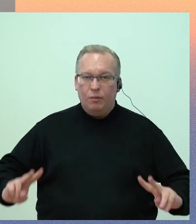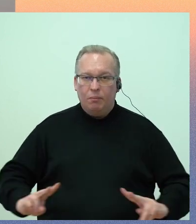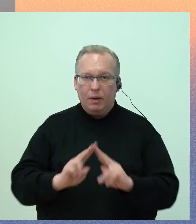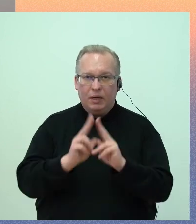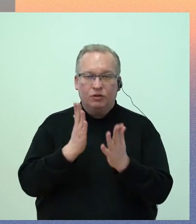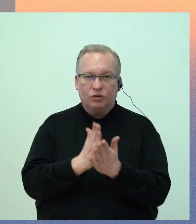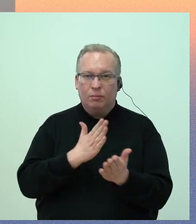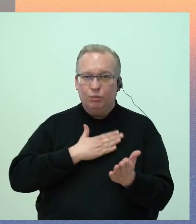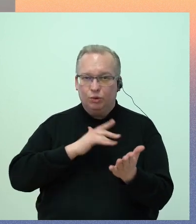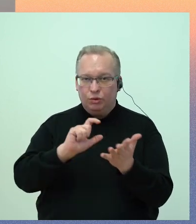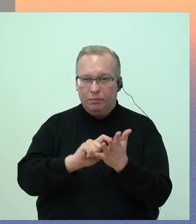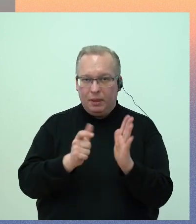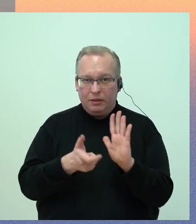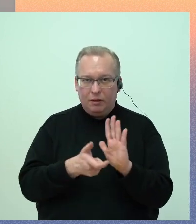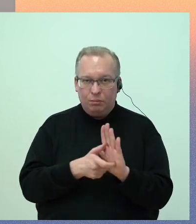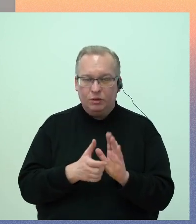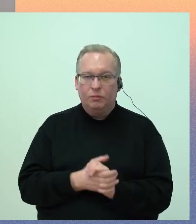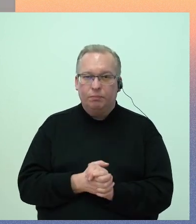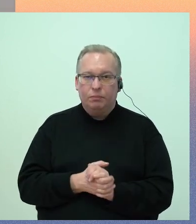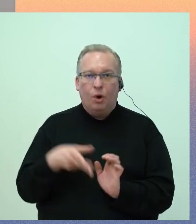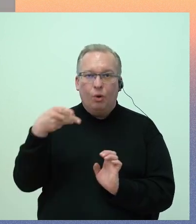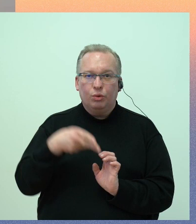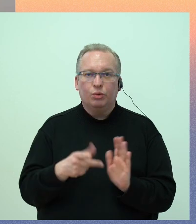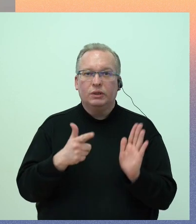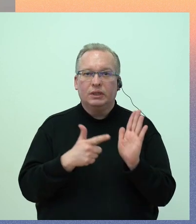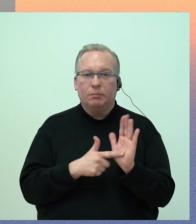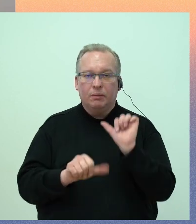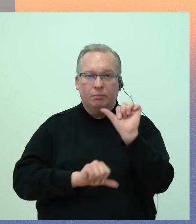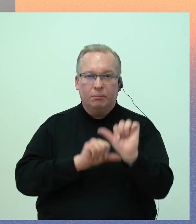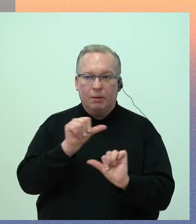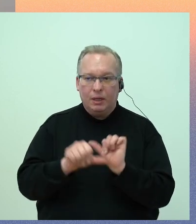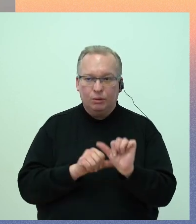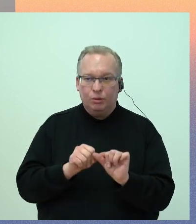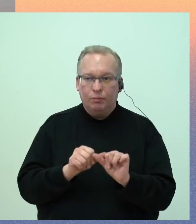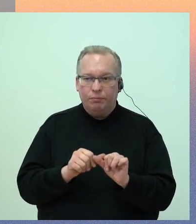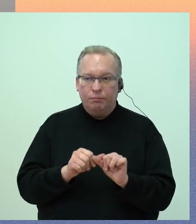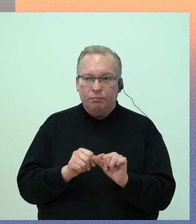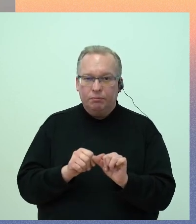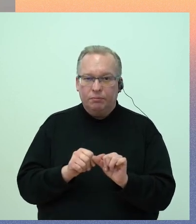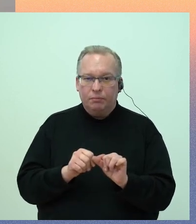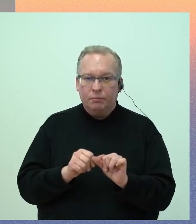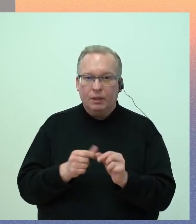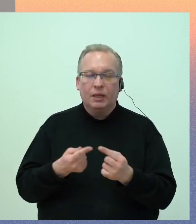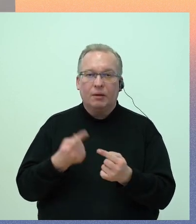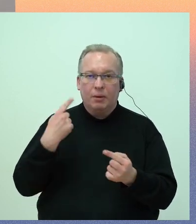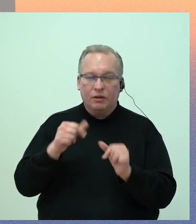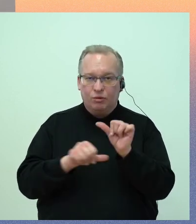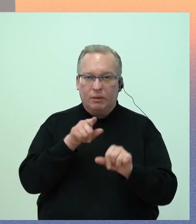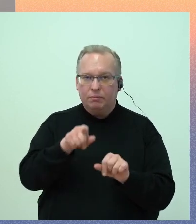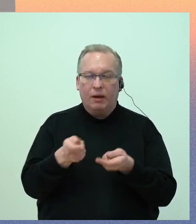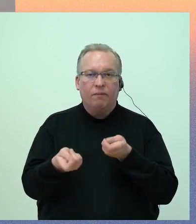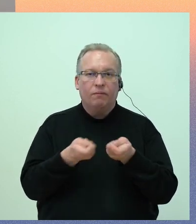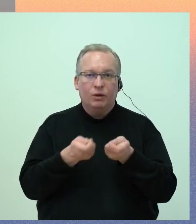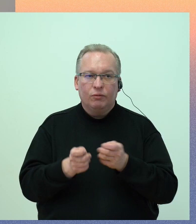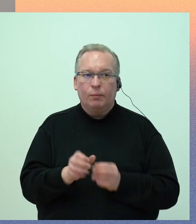yra mūsų būstinė, o nuo 2007 metų iki praėjusių metų jam